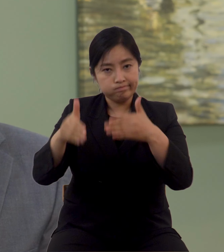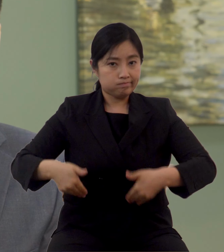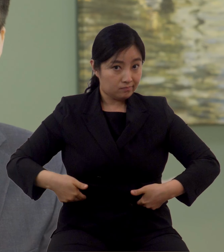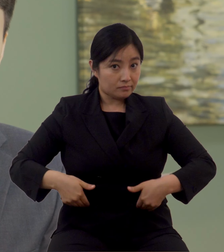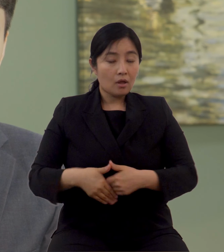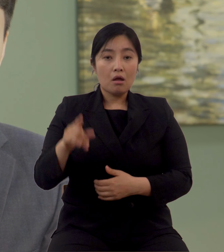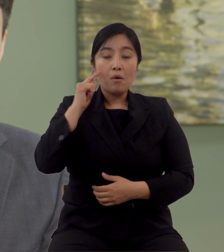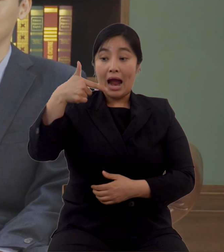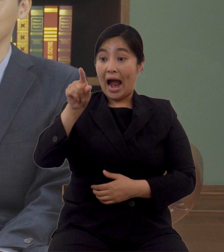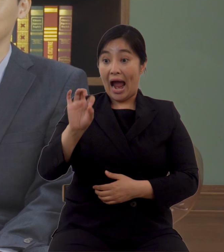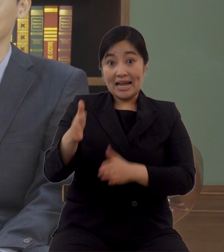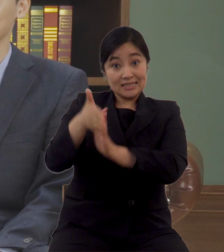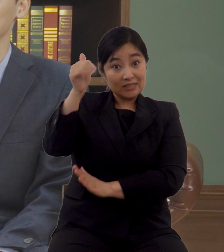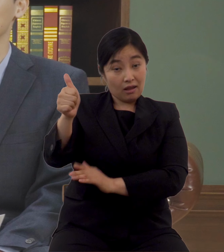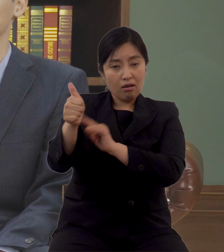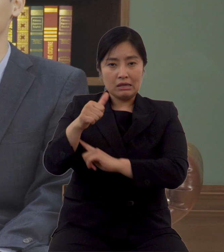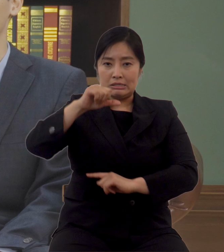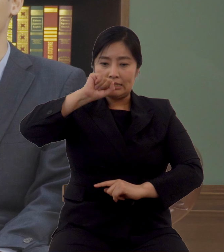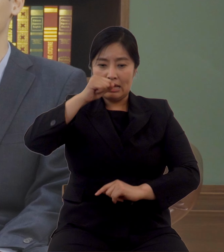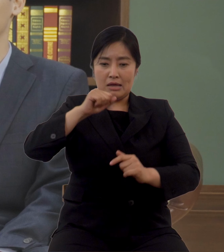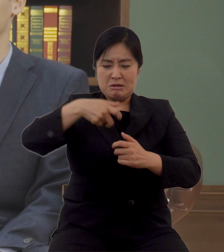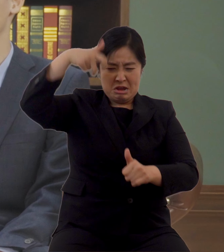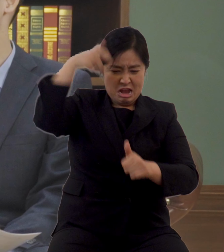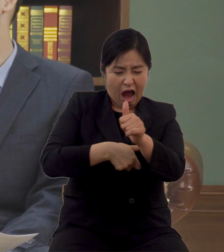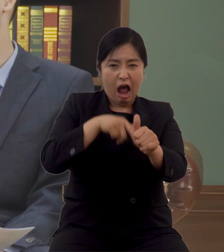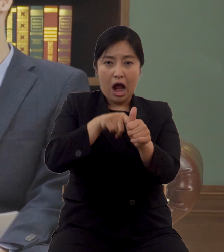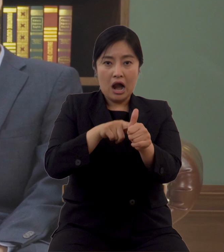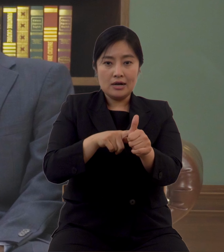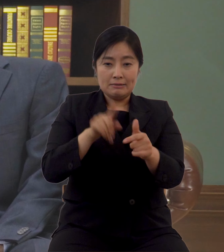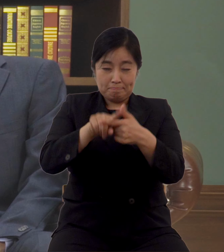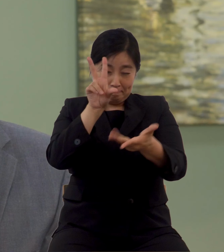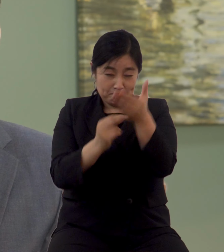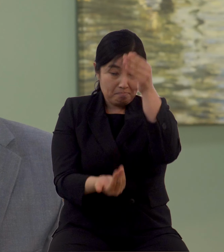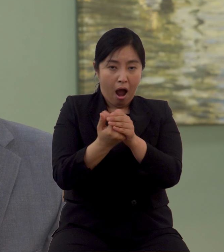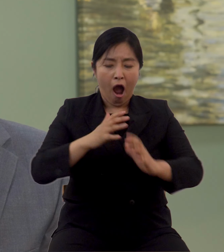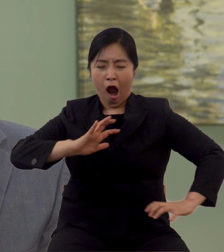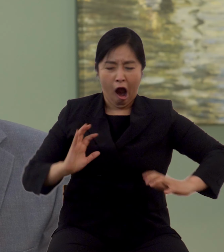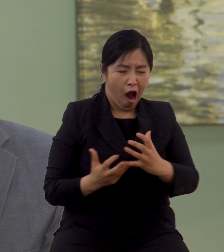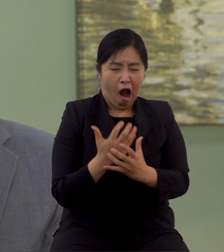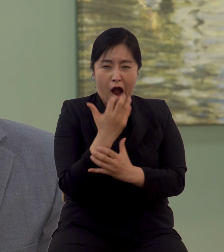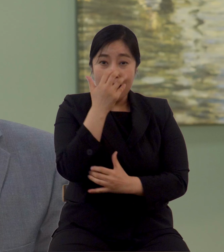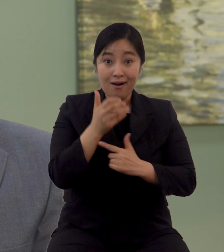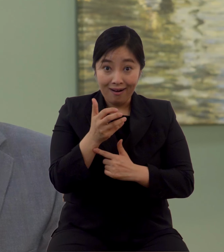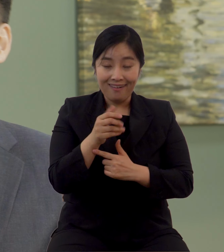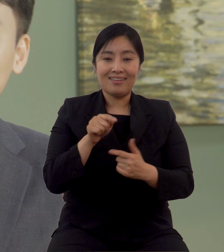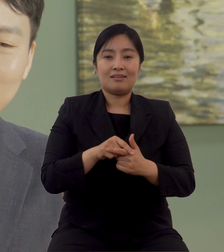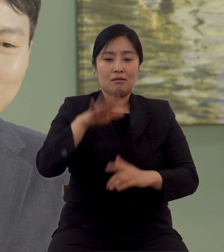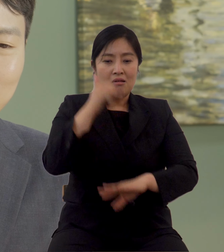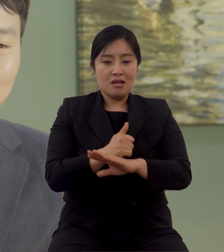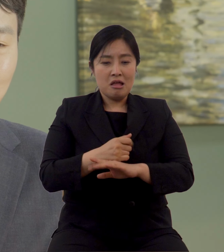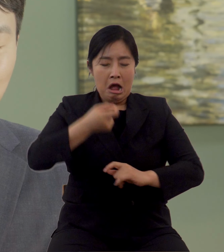좀 주목을 해보려고 합니다. 이 강기정 시장은 대규모 예산 삭감이라고 하는 사태를 두고 너무 화가 난